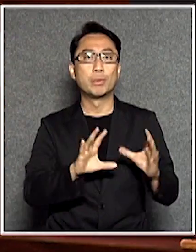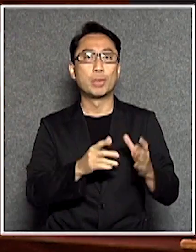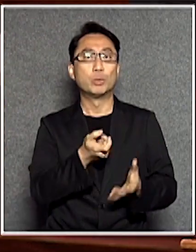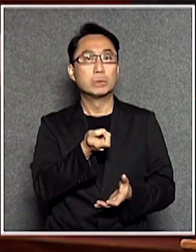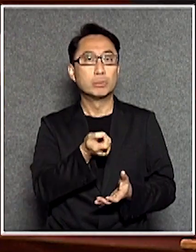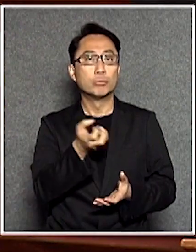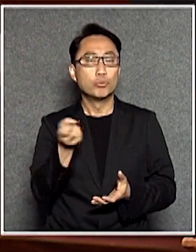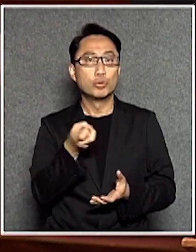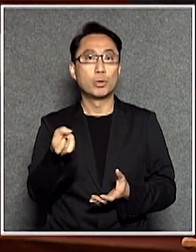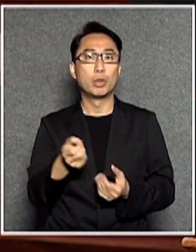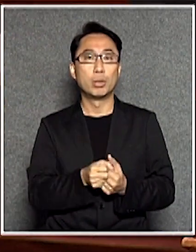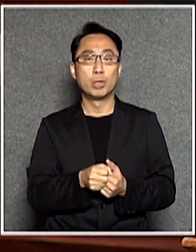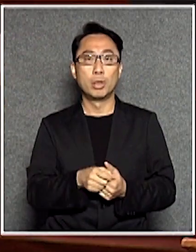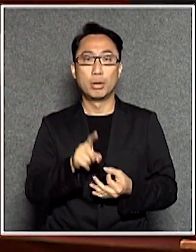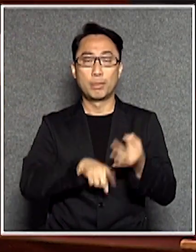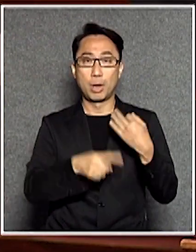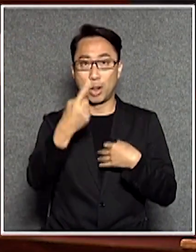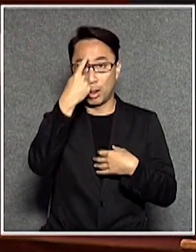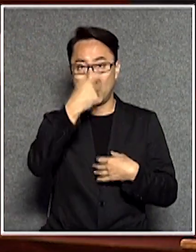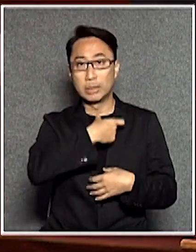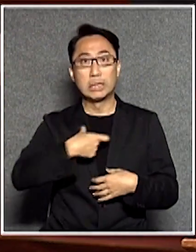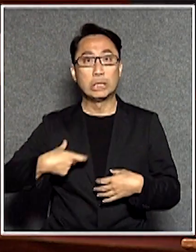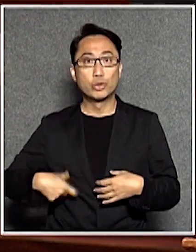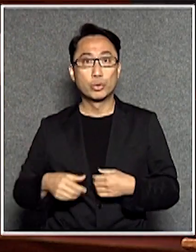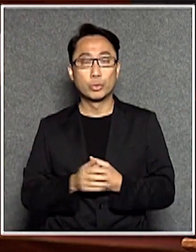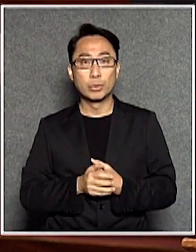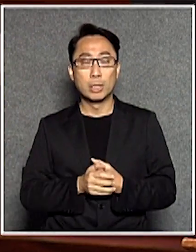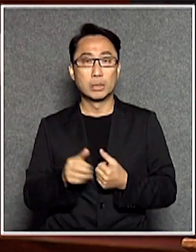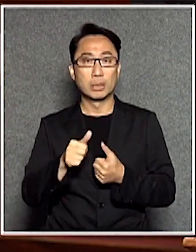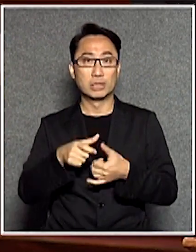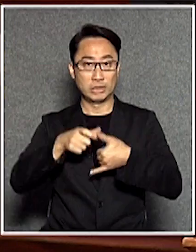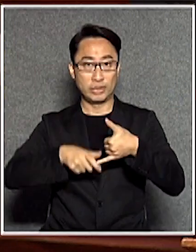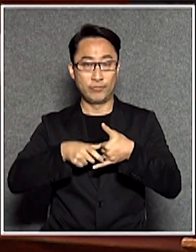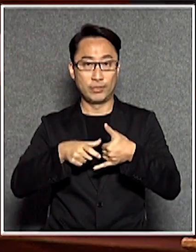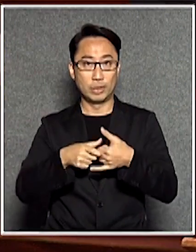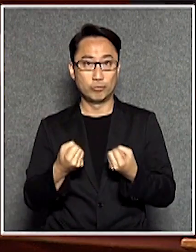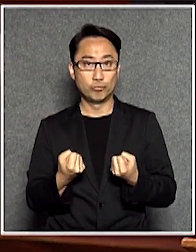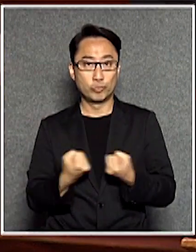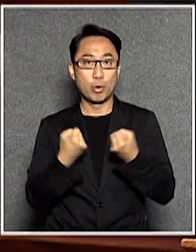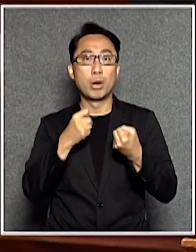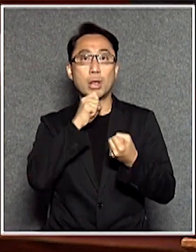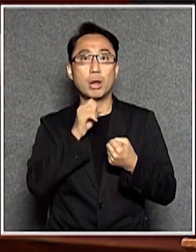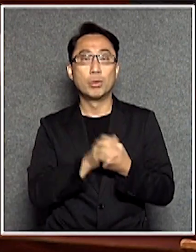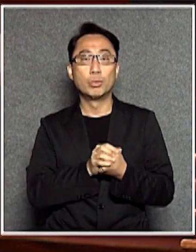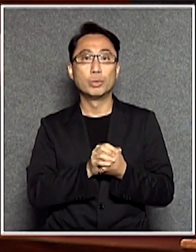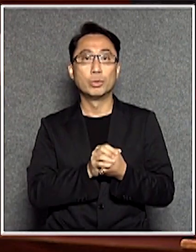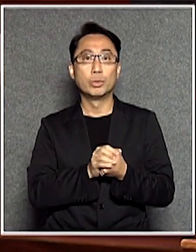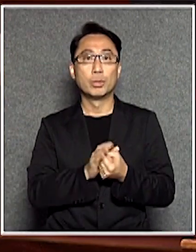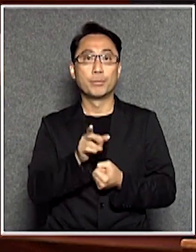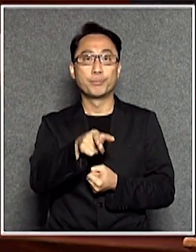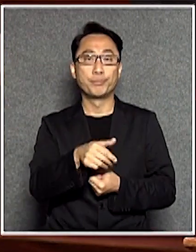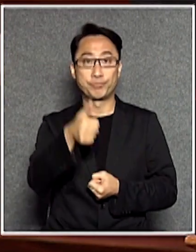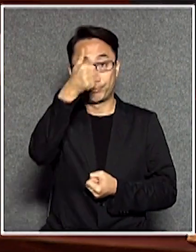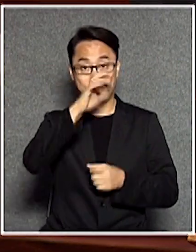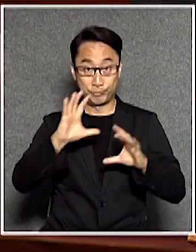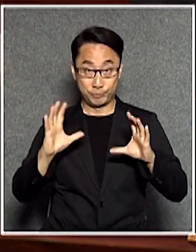上梁繼昌議員有明顯的角色衝突，在泛民的包庇之下死都不肯退出